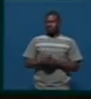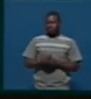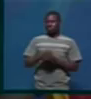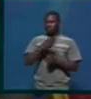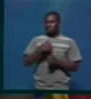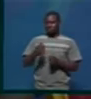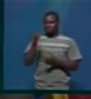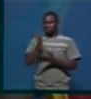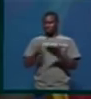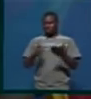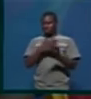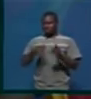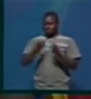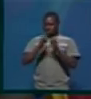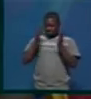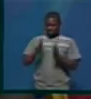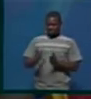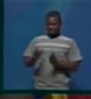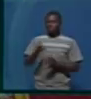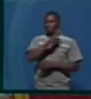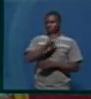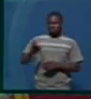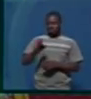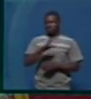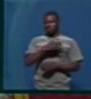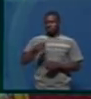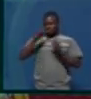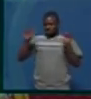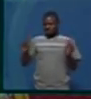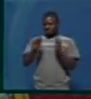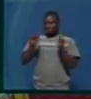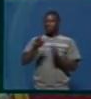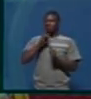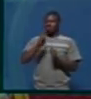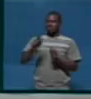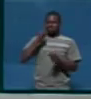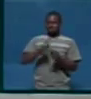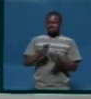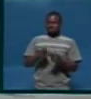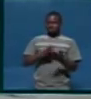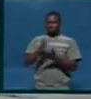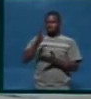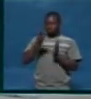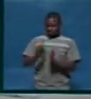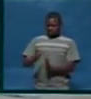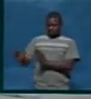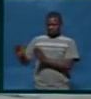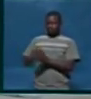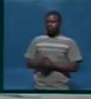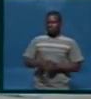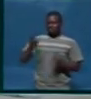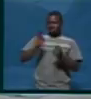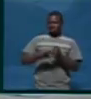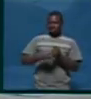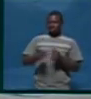artistes, journalistes culturels, animateurs sont entre autres les nominés par catégorie. Ces derniers seront récompensés par